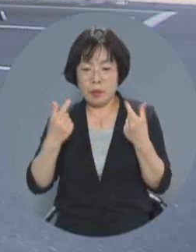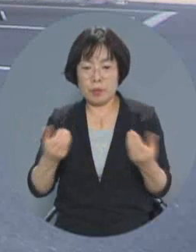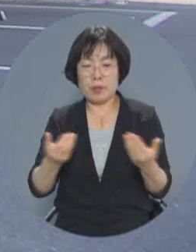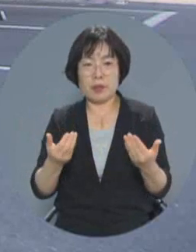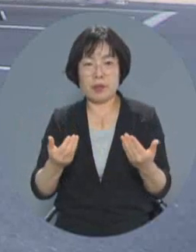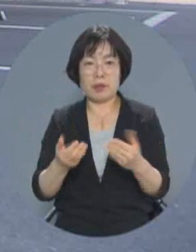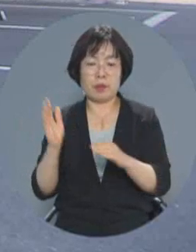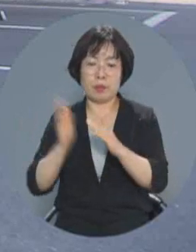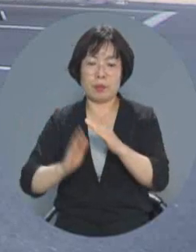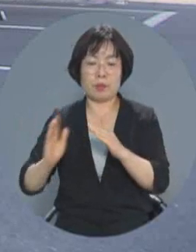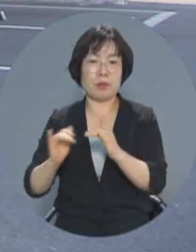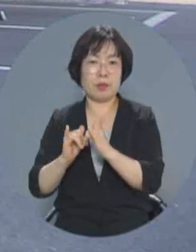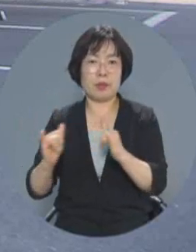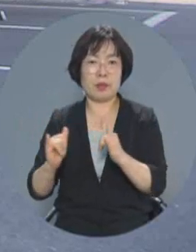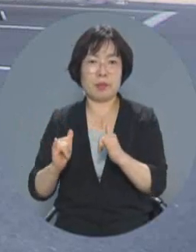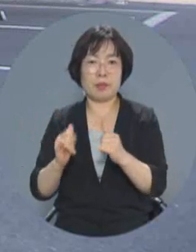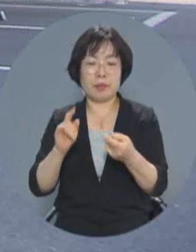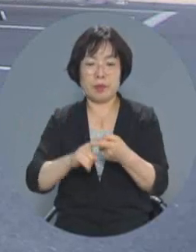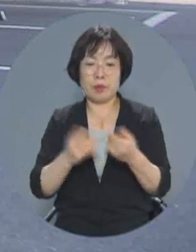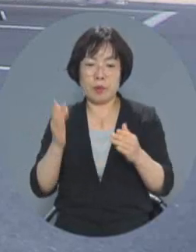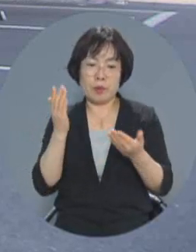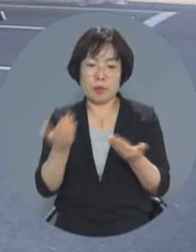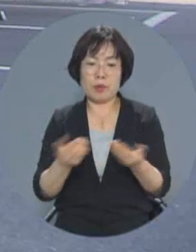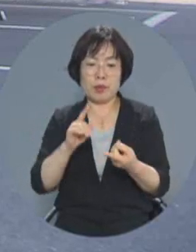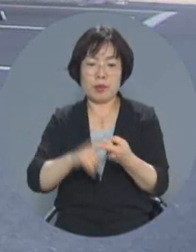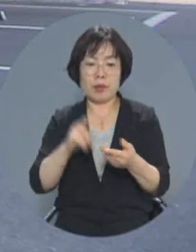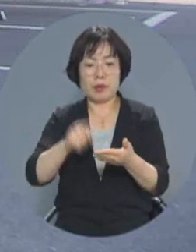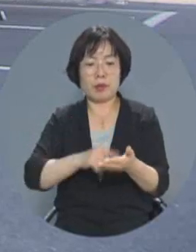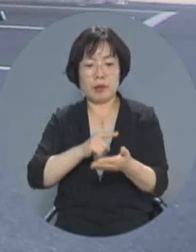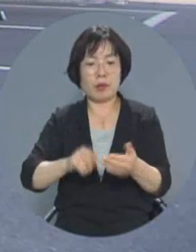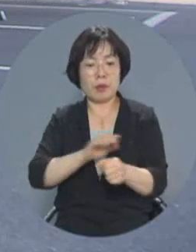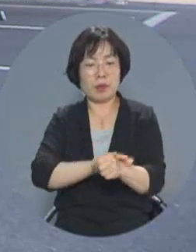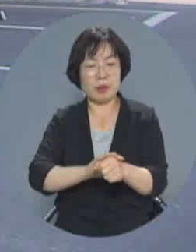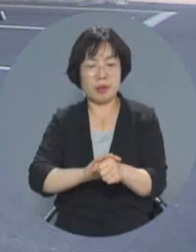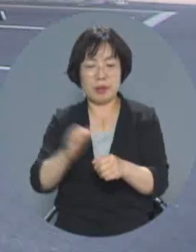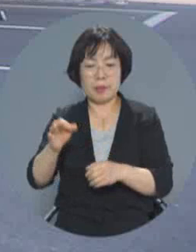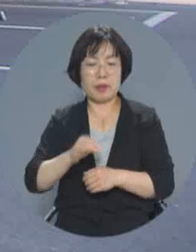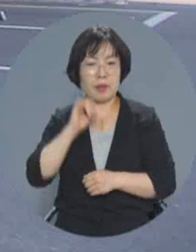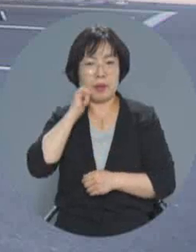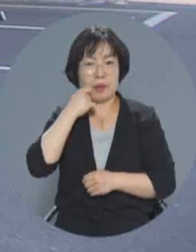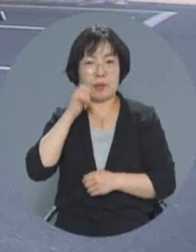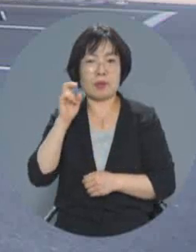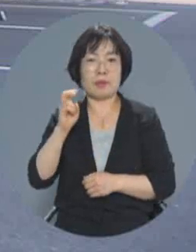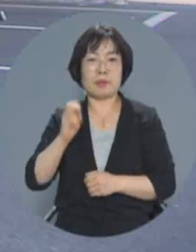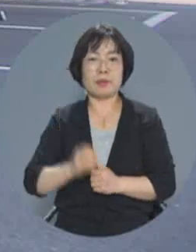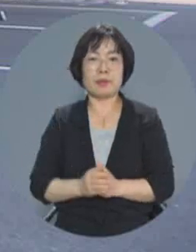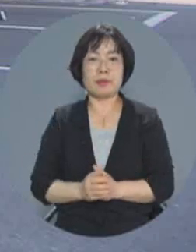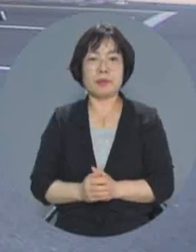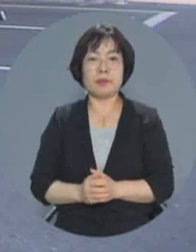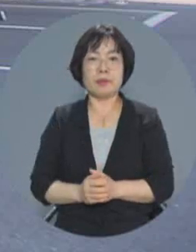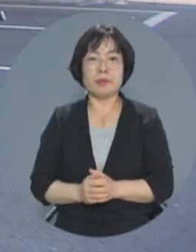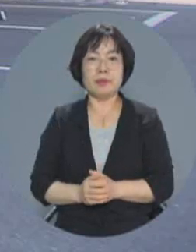하는 공무직들은 올해도 노동에 대한 대가를 제대로 받지 못할 것으로 보입니다. MBC 뉴스 안상혁입니다.